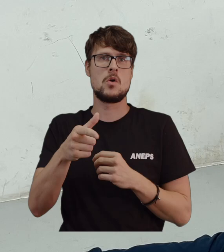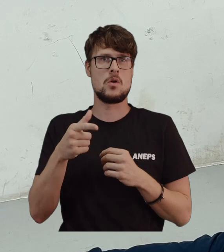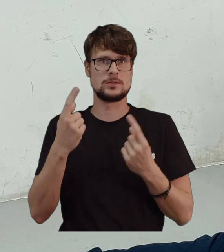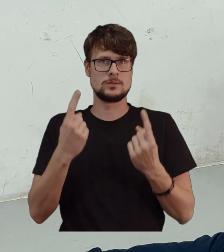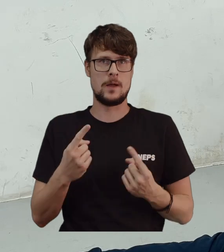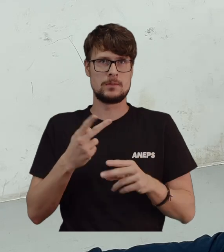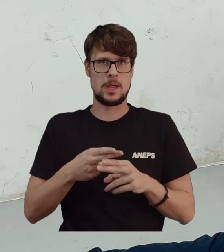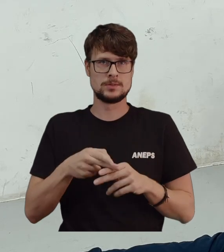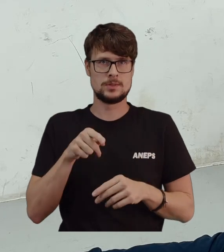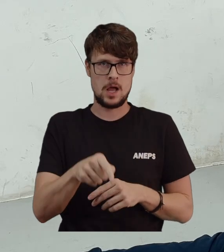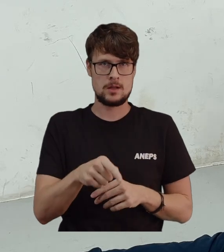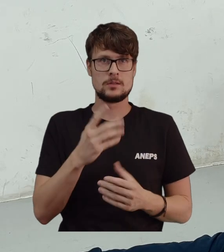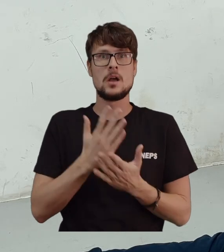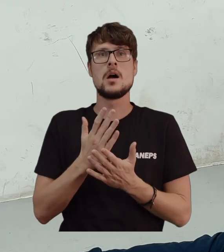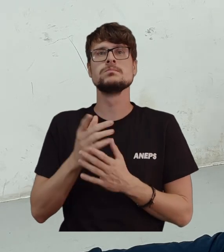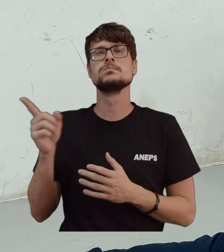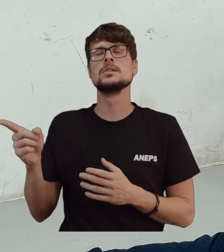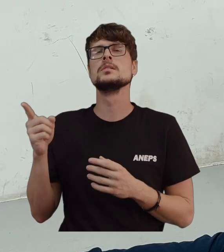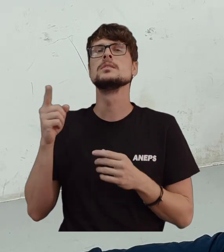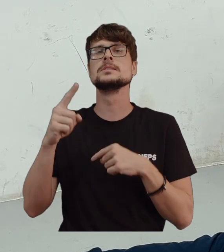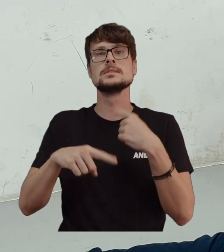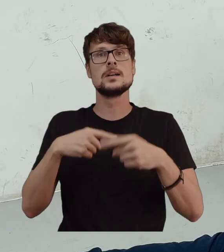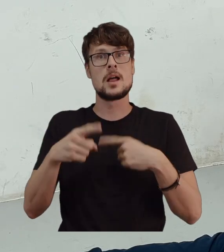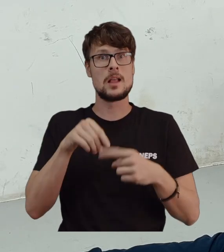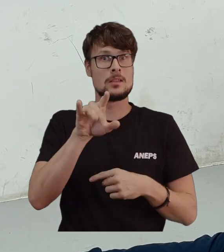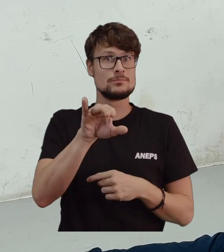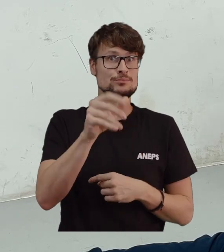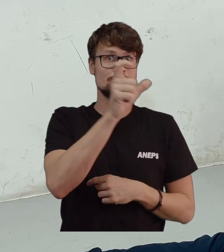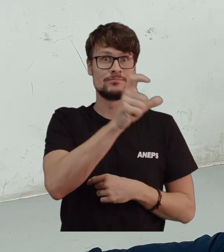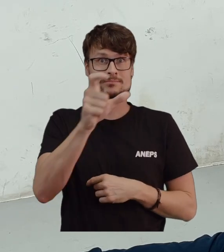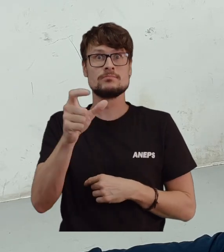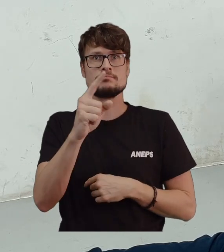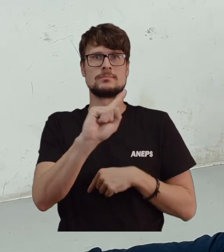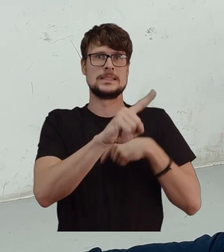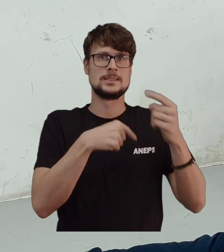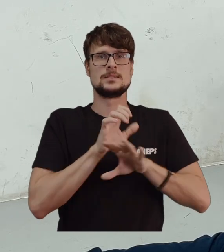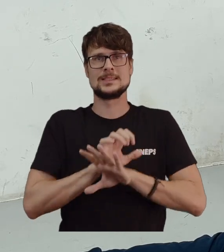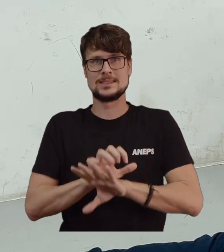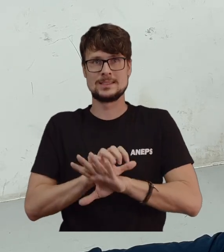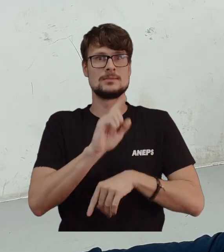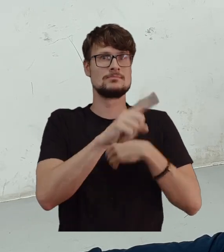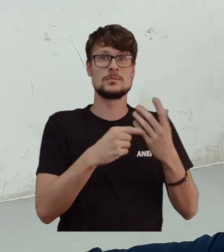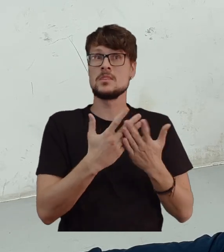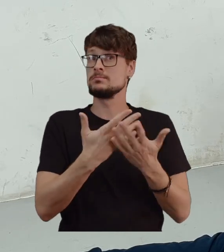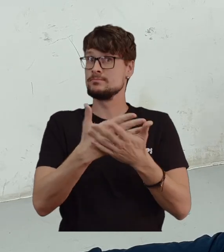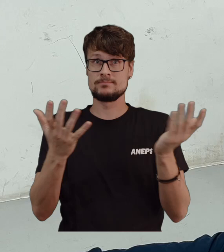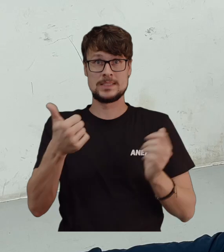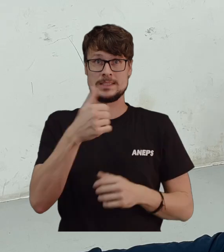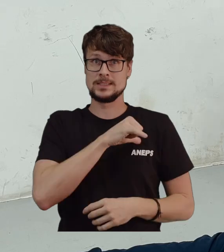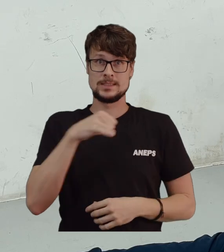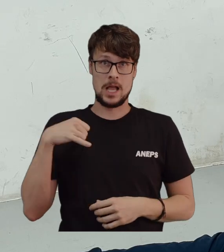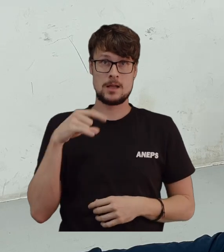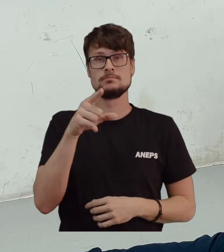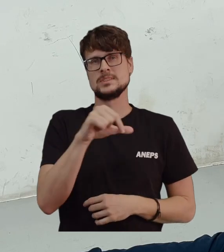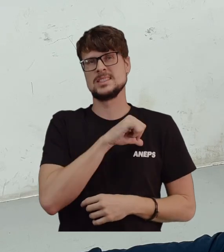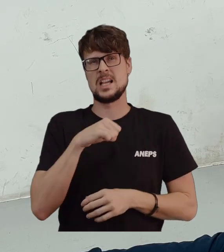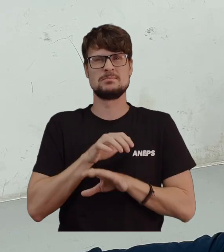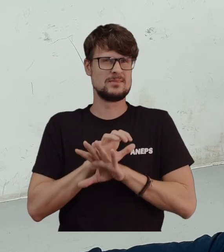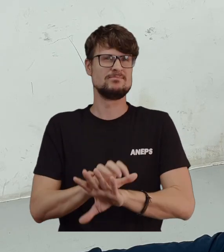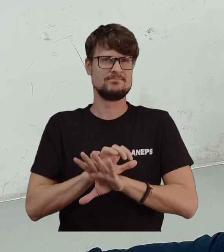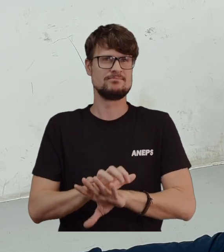minúty. Ak sa máme s kým striedať, môžeme sa v kompresiách striedať. Ak nie, vykonávame kompresie